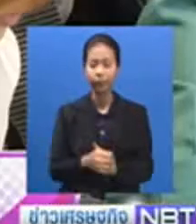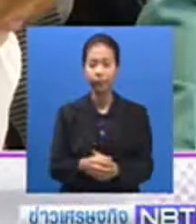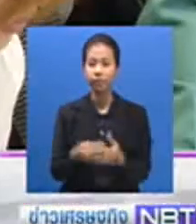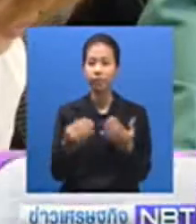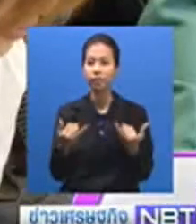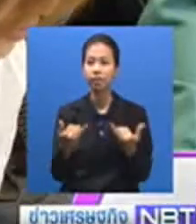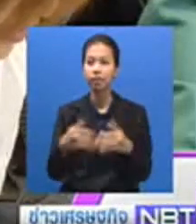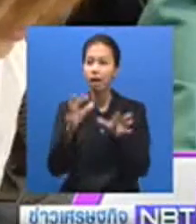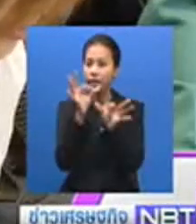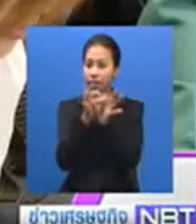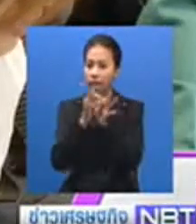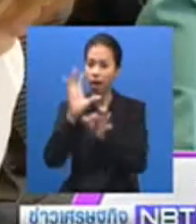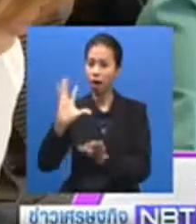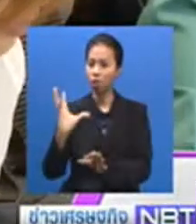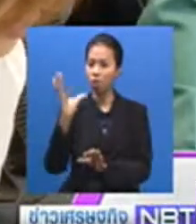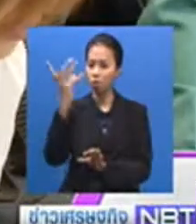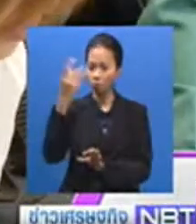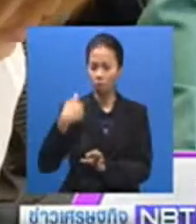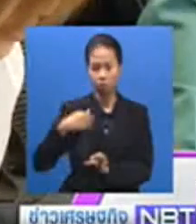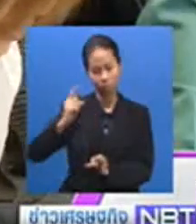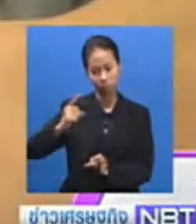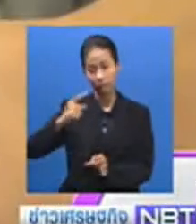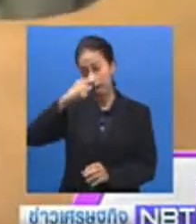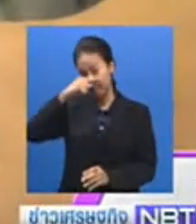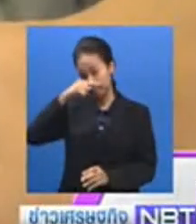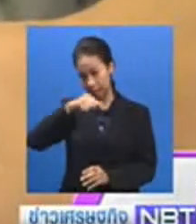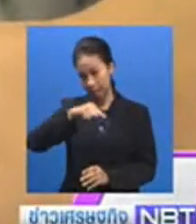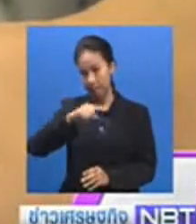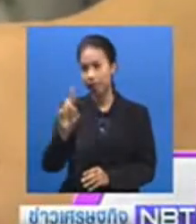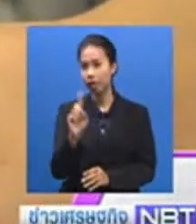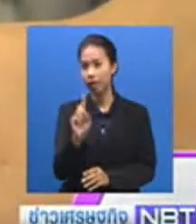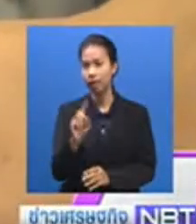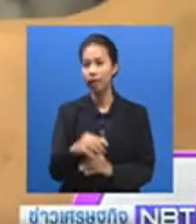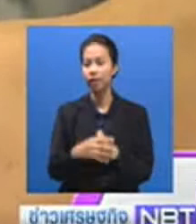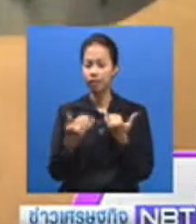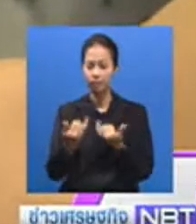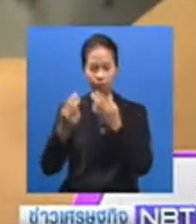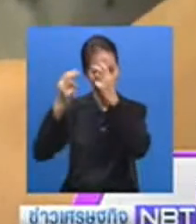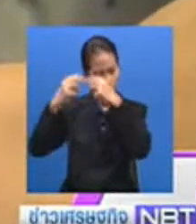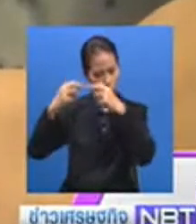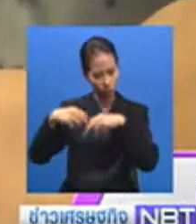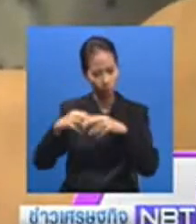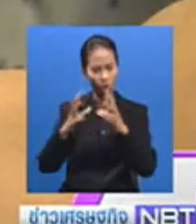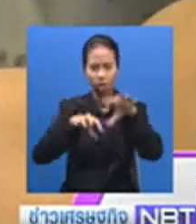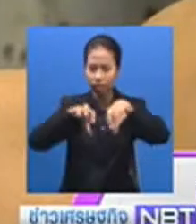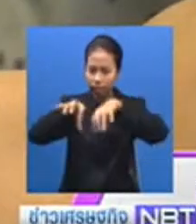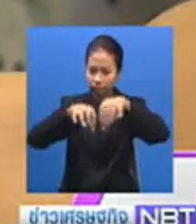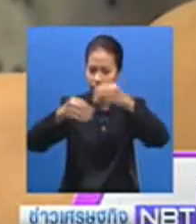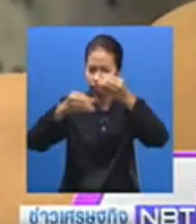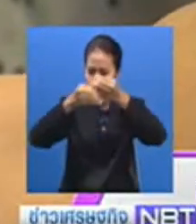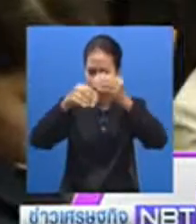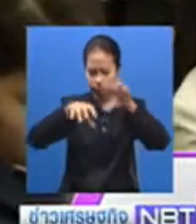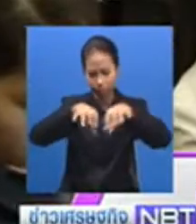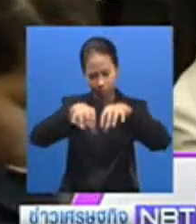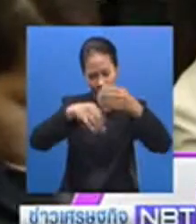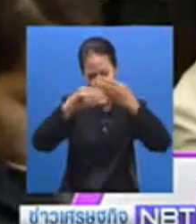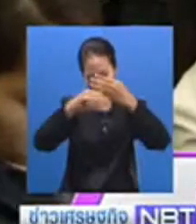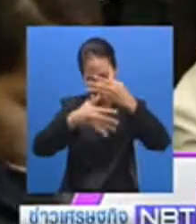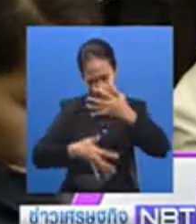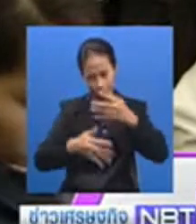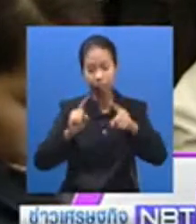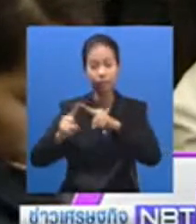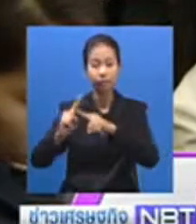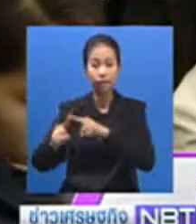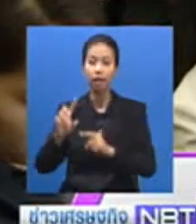ผู้อำนวยการธนาคารโลกประจำประเทศไทยเปิดเผยคำว่าผลการวิเคราะห์การจัดอันดับความยากง่ายในการประกอบธุรกิจใน